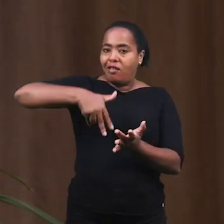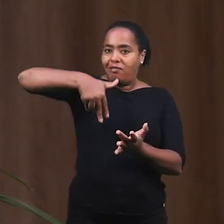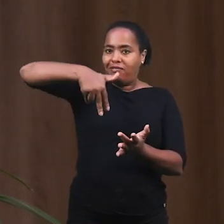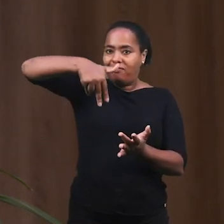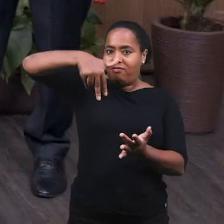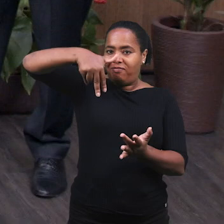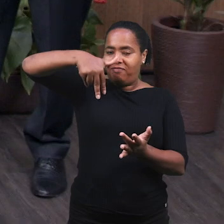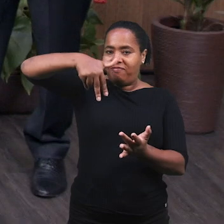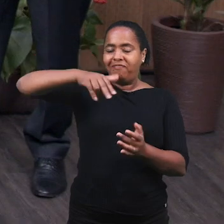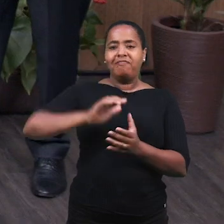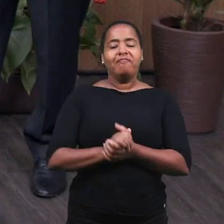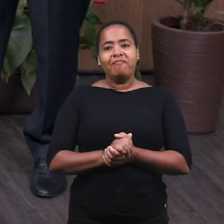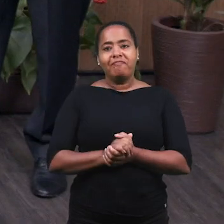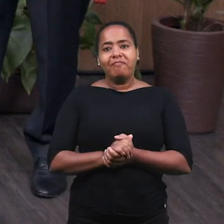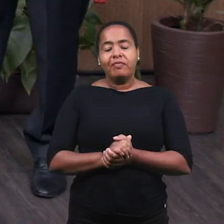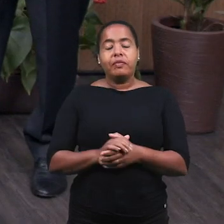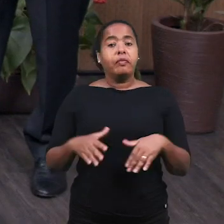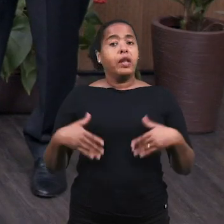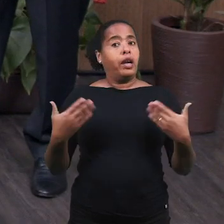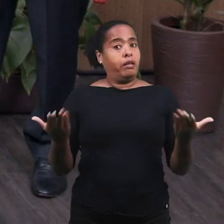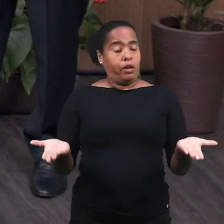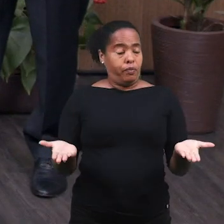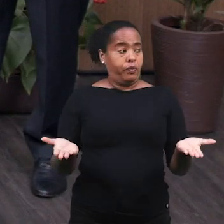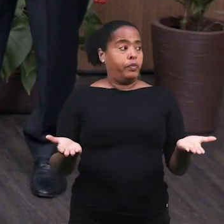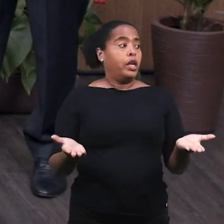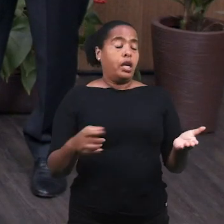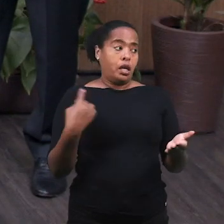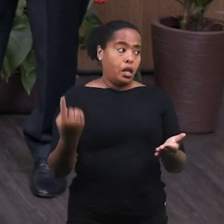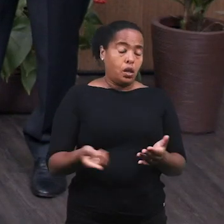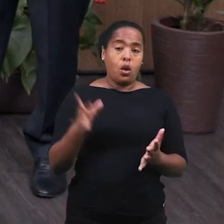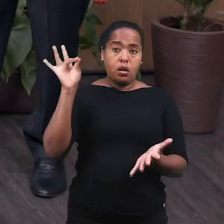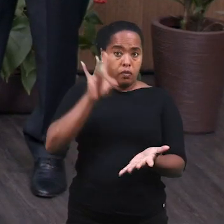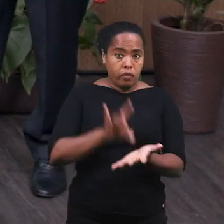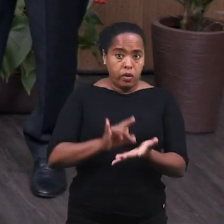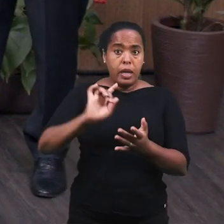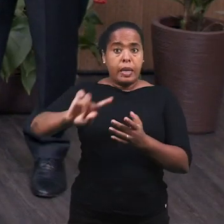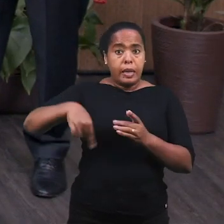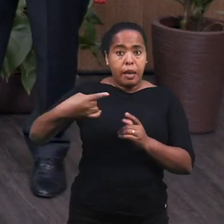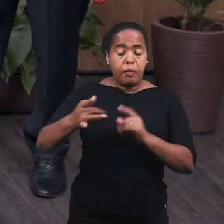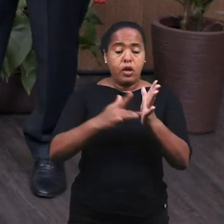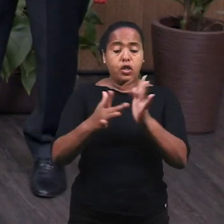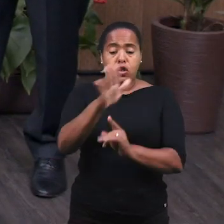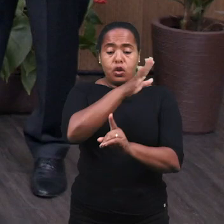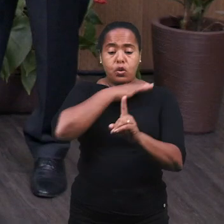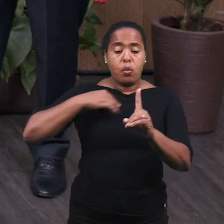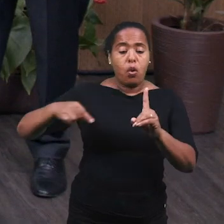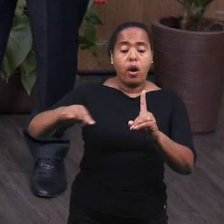Иисус, воскресший Иисус. Это то, что мы сказали